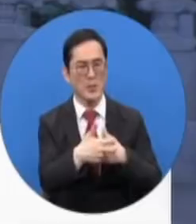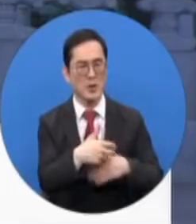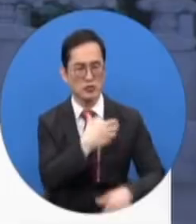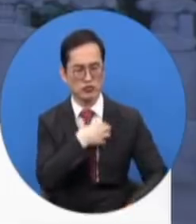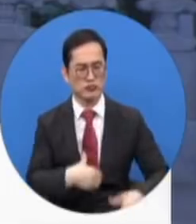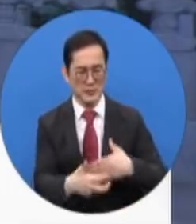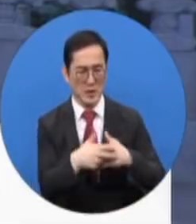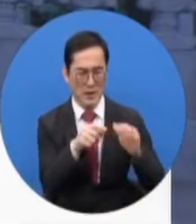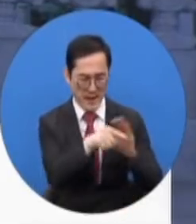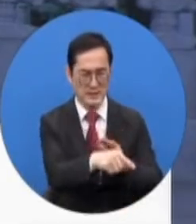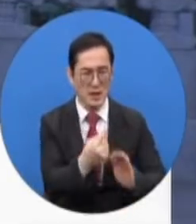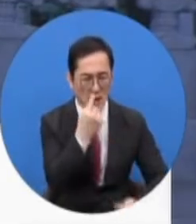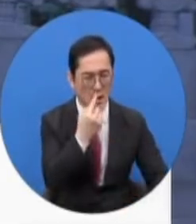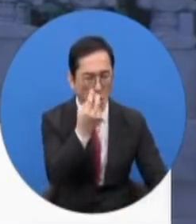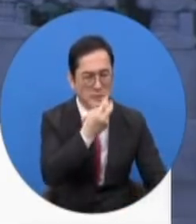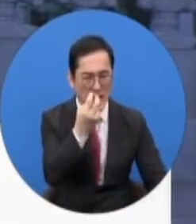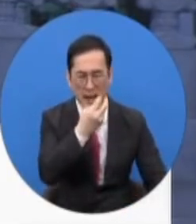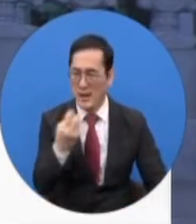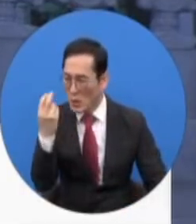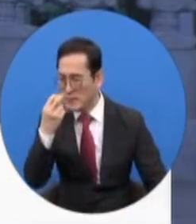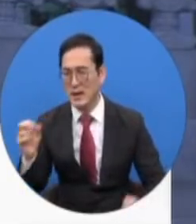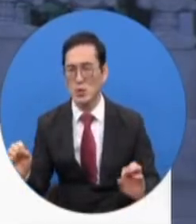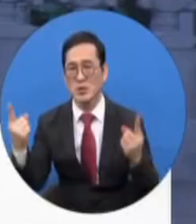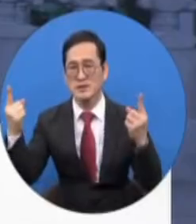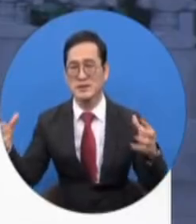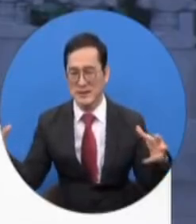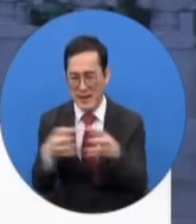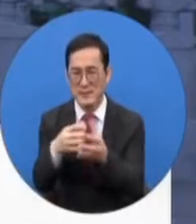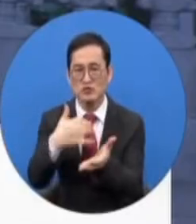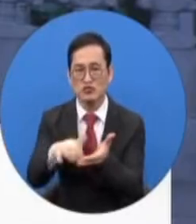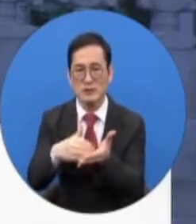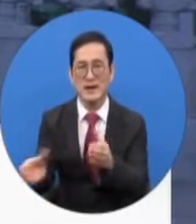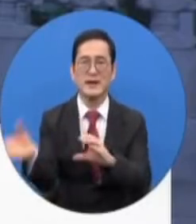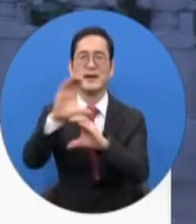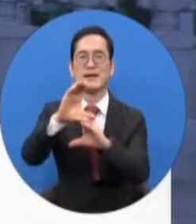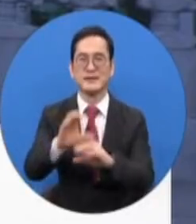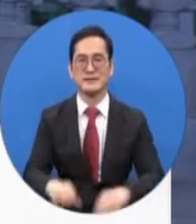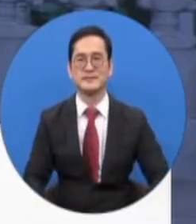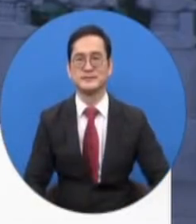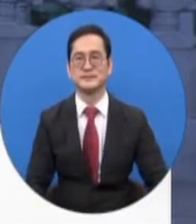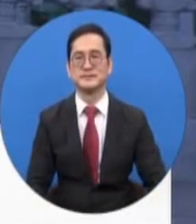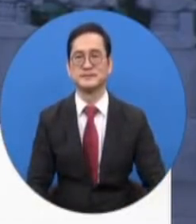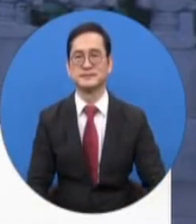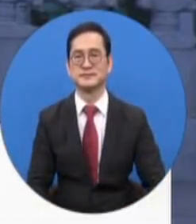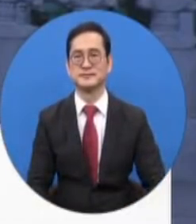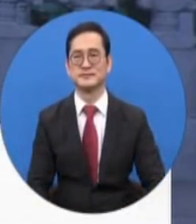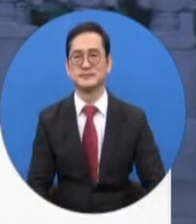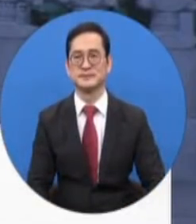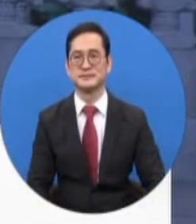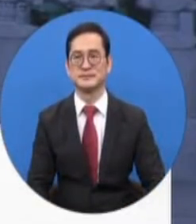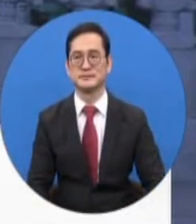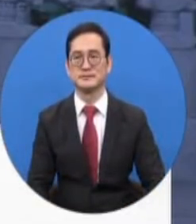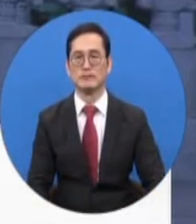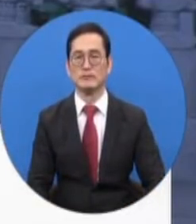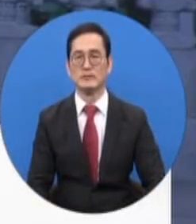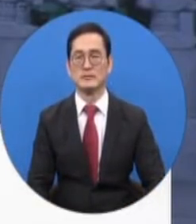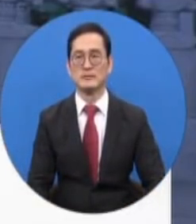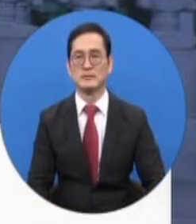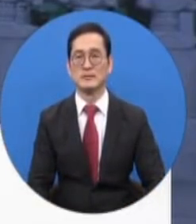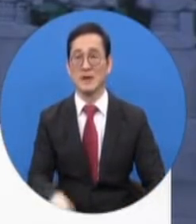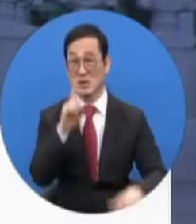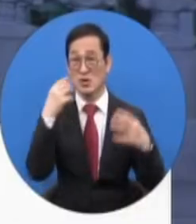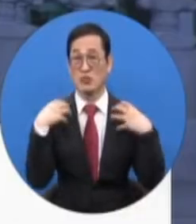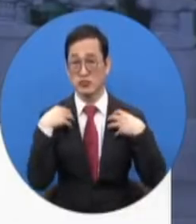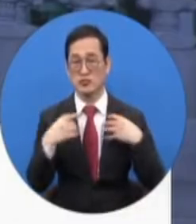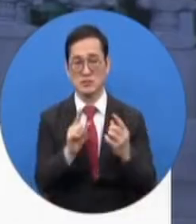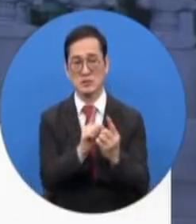수 있기 때문에 집계로 포함되고 있다고 보는 것이 이해될 것 같은데 정부가 지금 방역수칙을 완화하겠다고 하는데 이 논란일